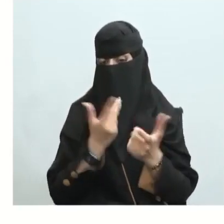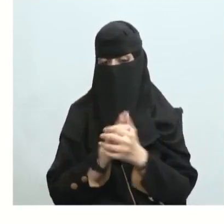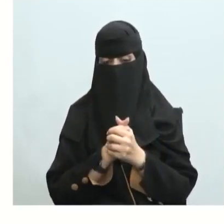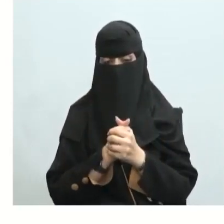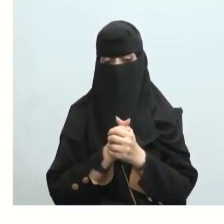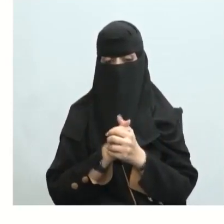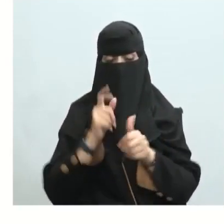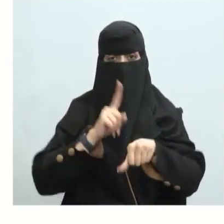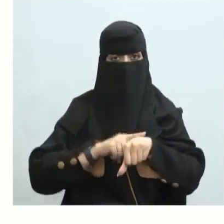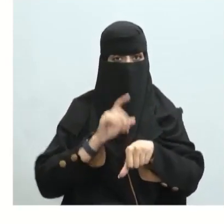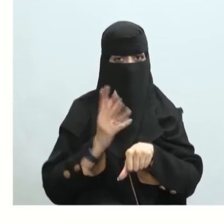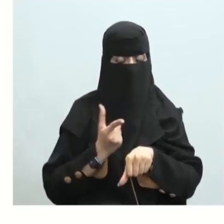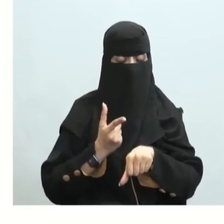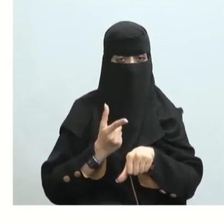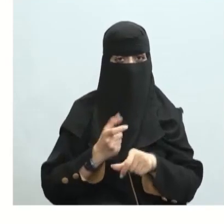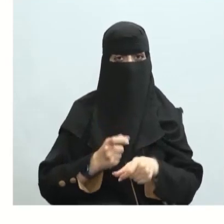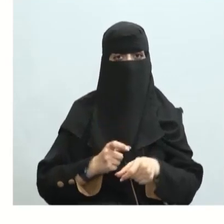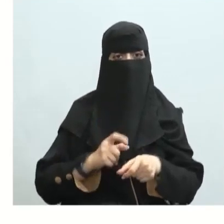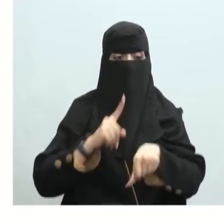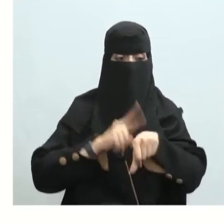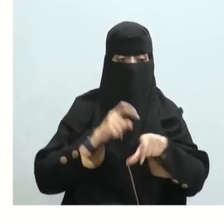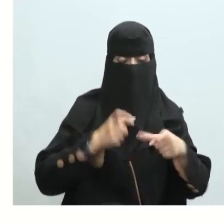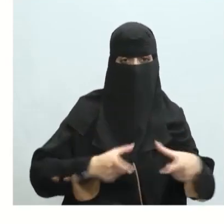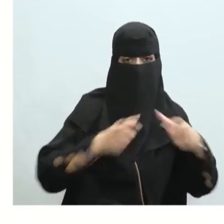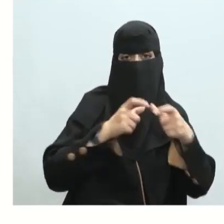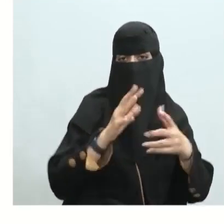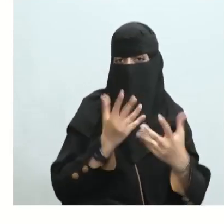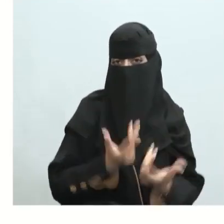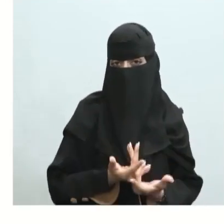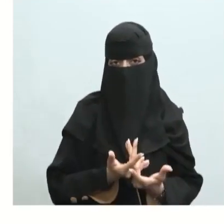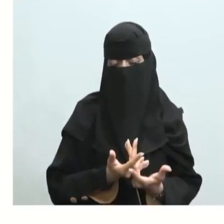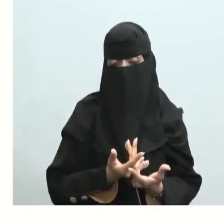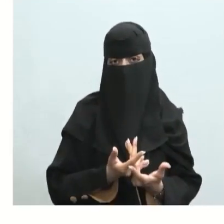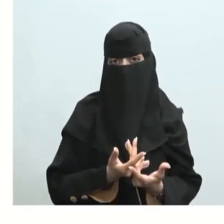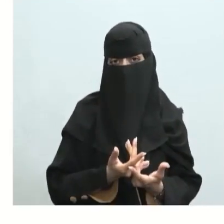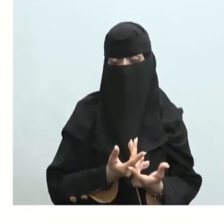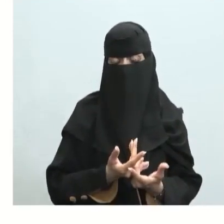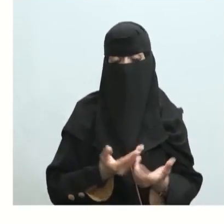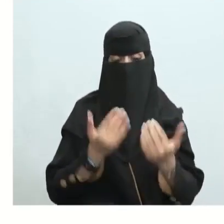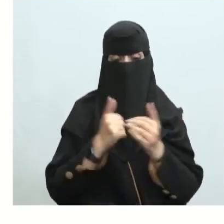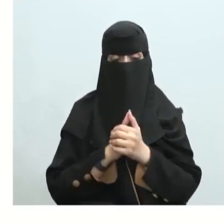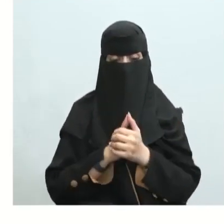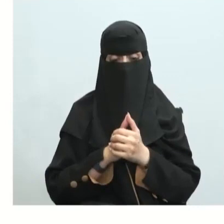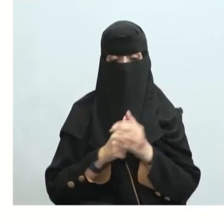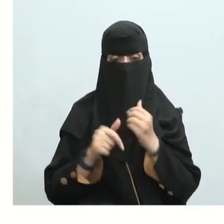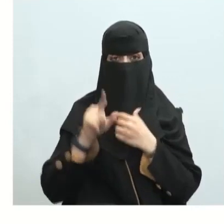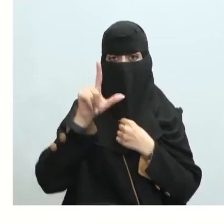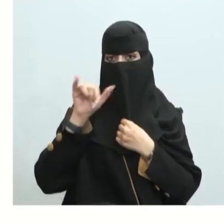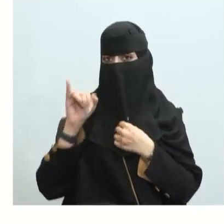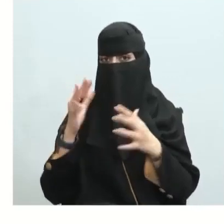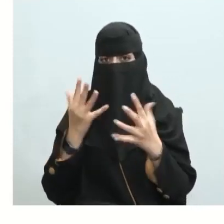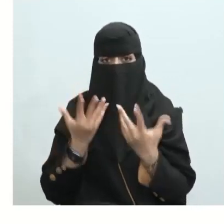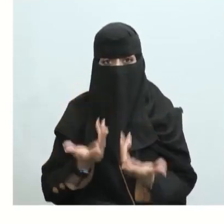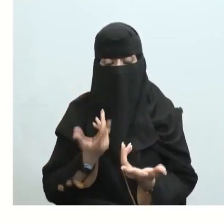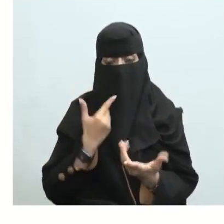كذلك هنا متى الوقت عقد الاجتماع ايضا من ومتى عقد الاجتماع ولما